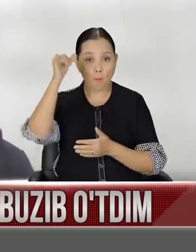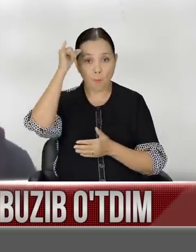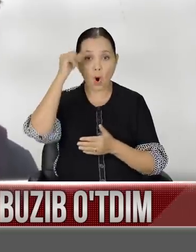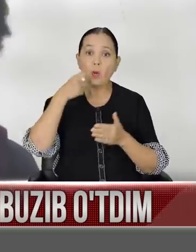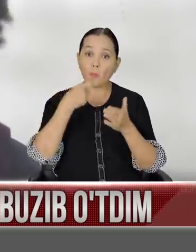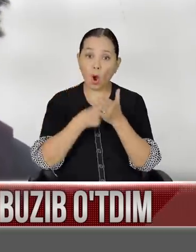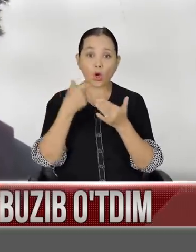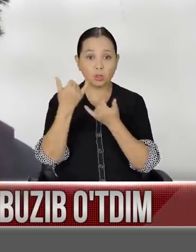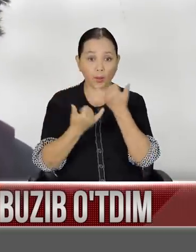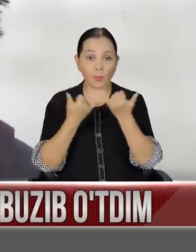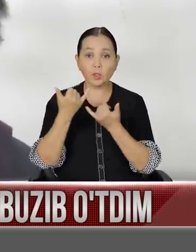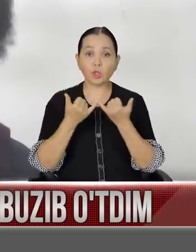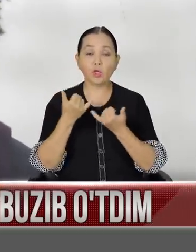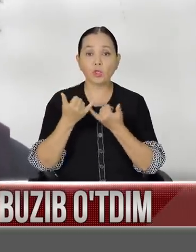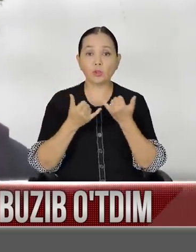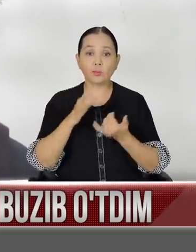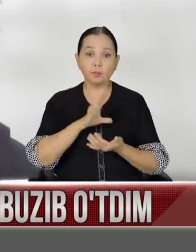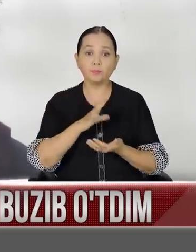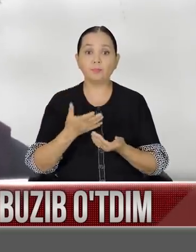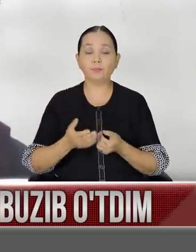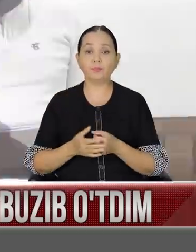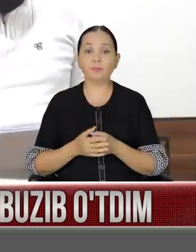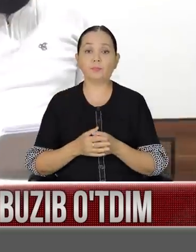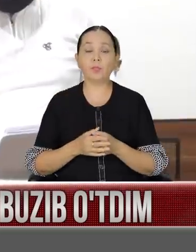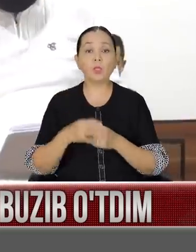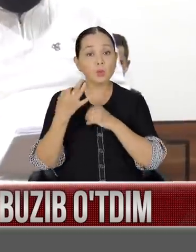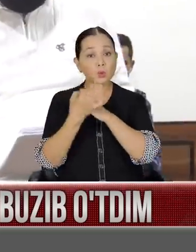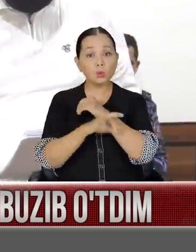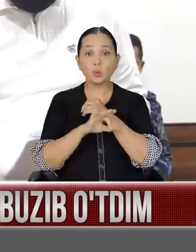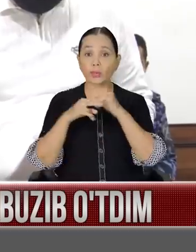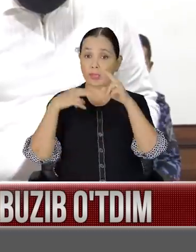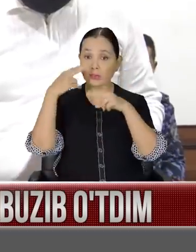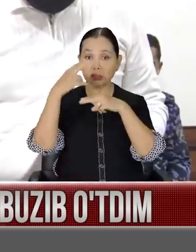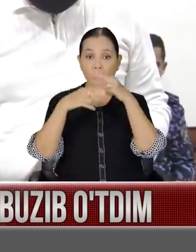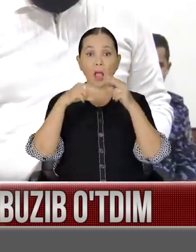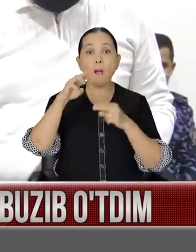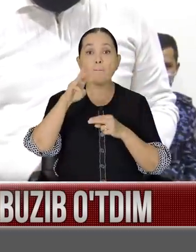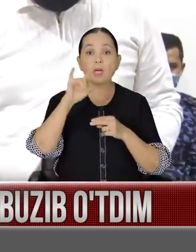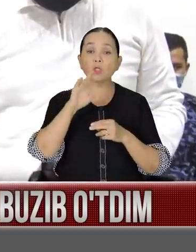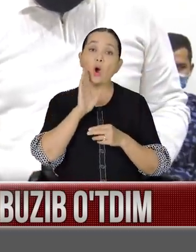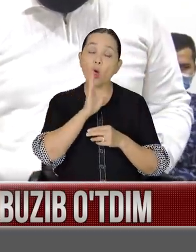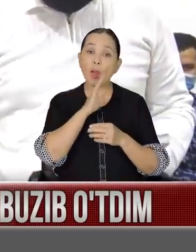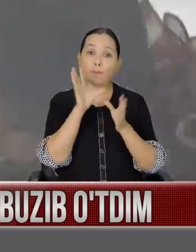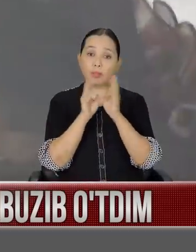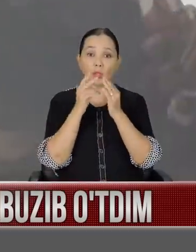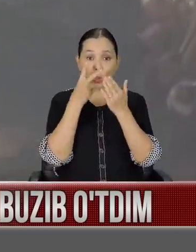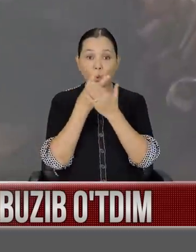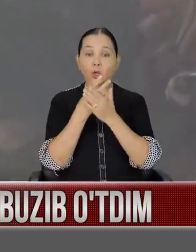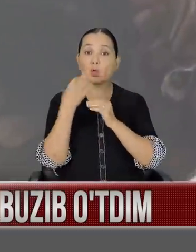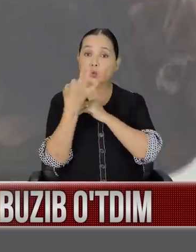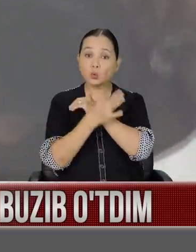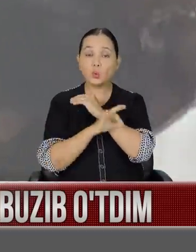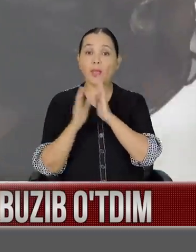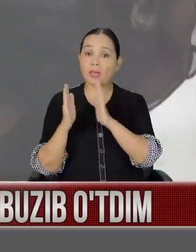baktım, karı mal. Çarvaçılık bile şugullandım. So'nggi didor. Manzuropa onasi bilan vidolashish va uni so'nggi bor ko'rish